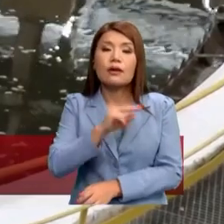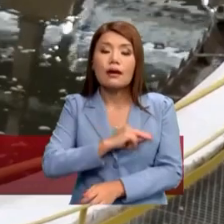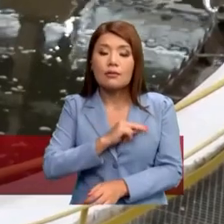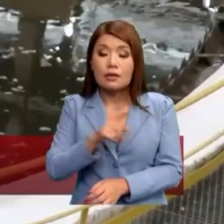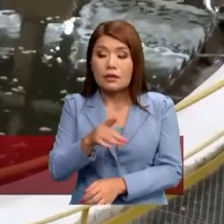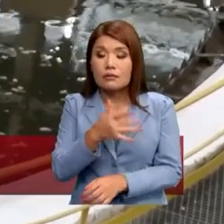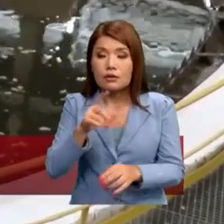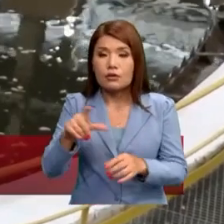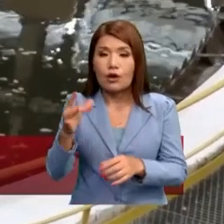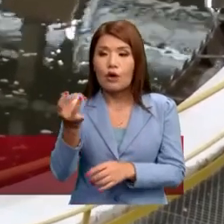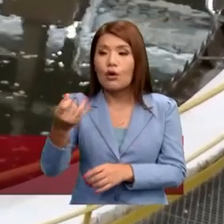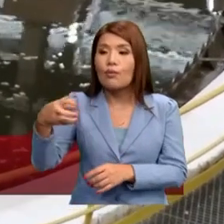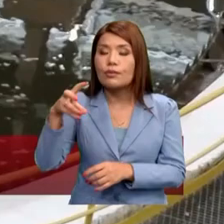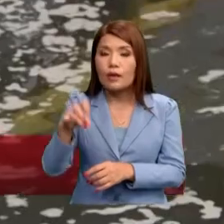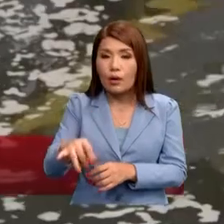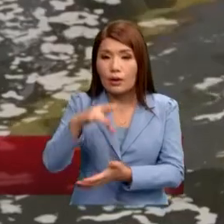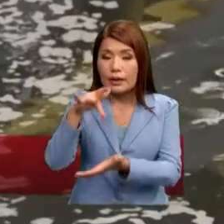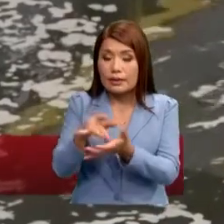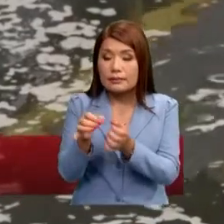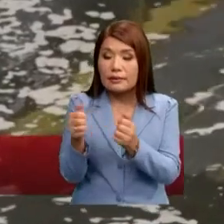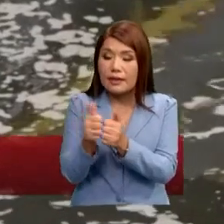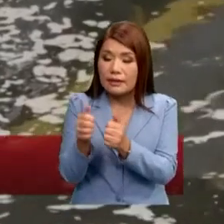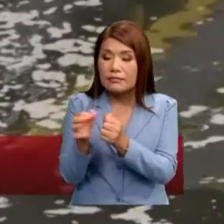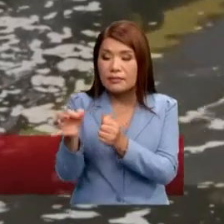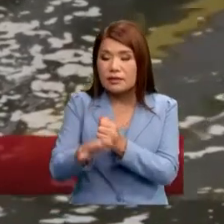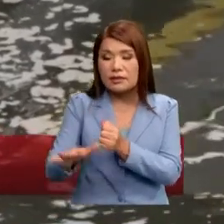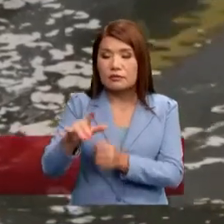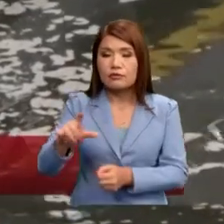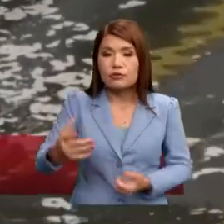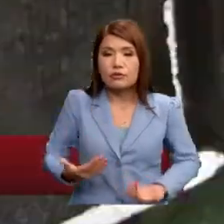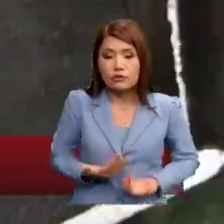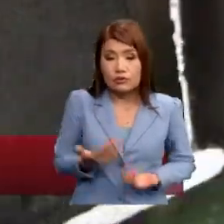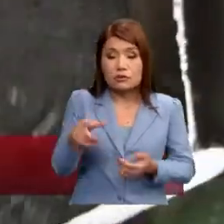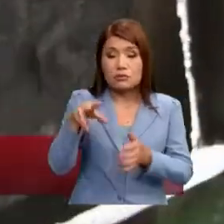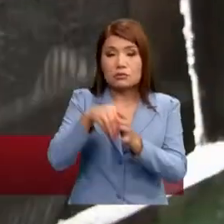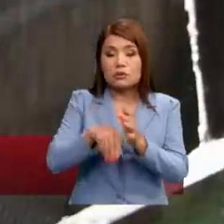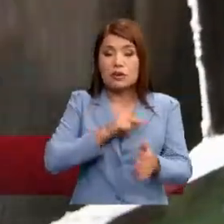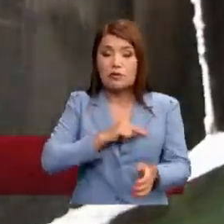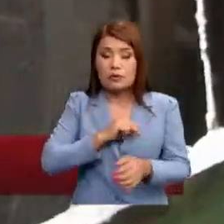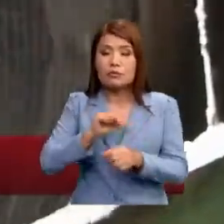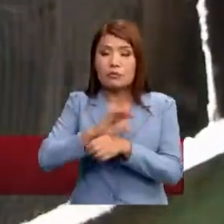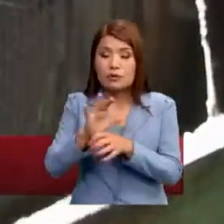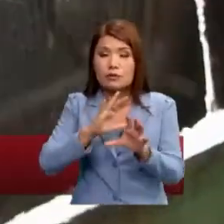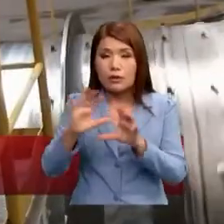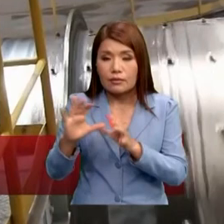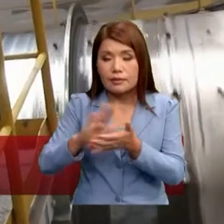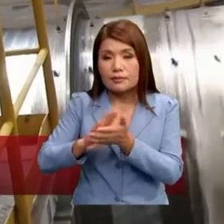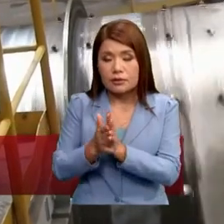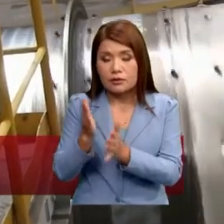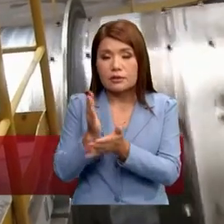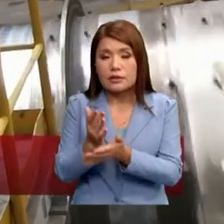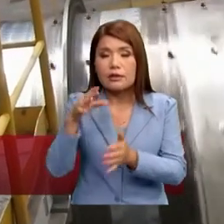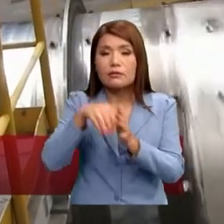Қызметкерлер негізінен Хромтау қаласының және жақын маңдағы кенттердің тұрғындары. Оларға толық әлеуметтік жағдай қарастырылған. Оның